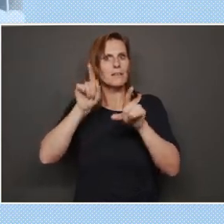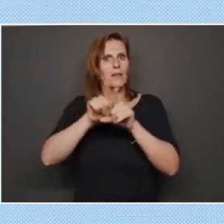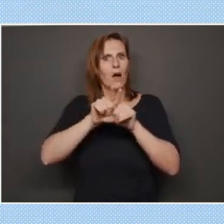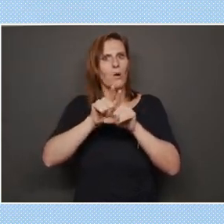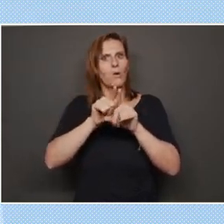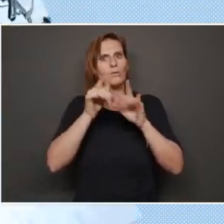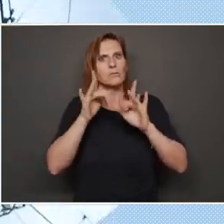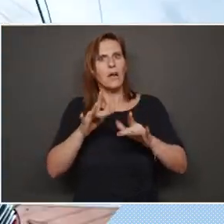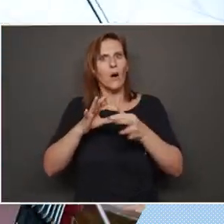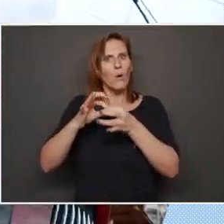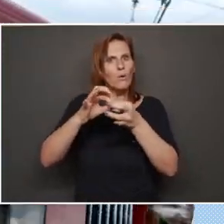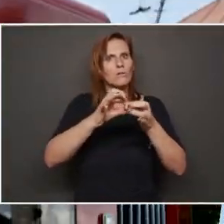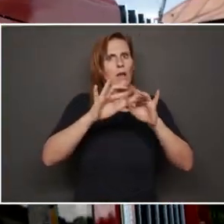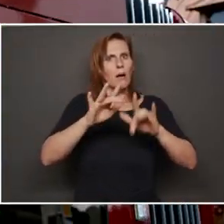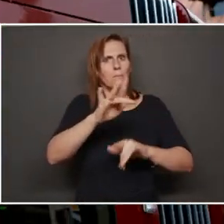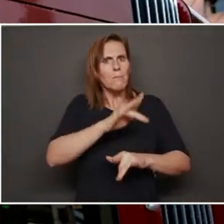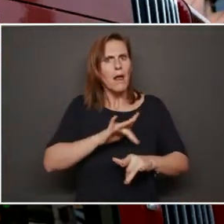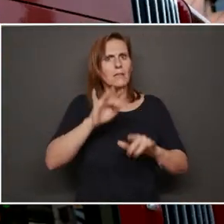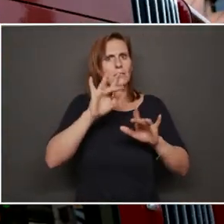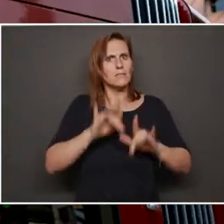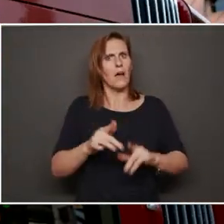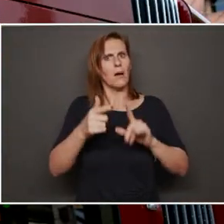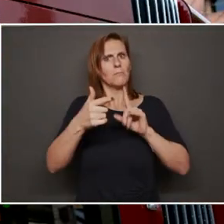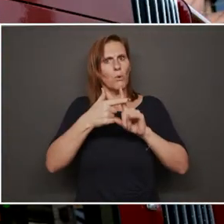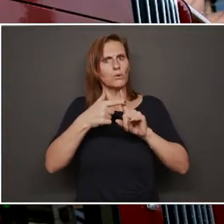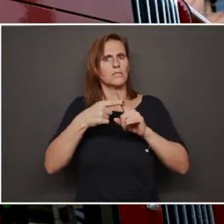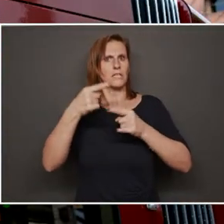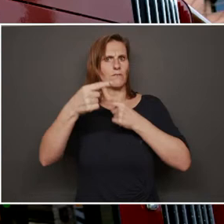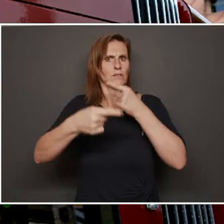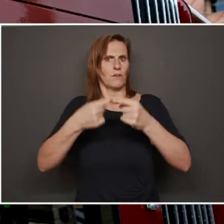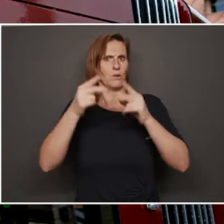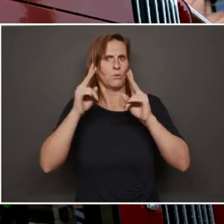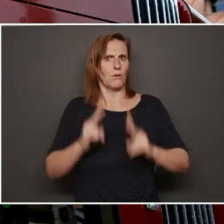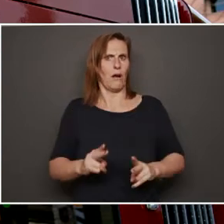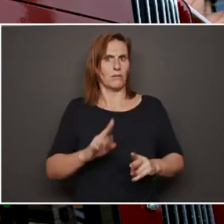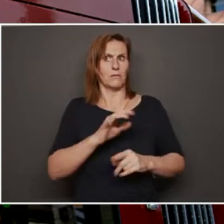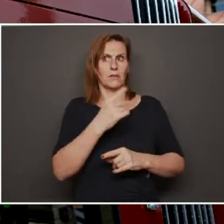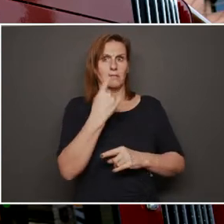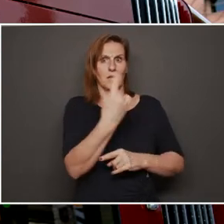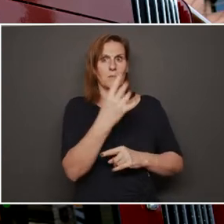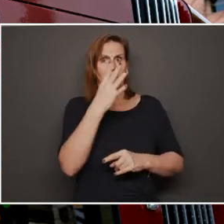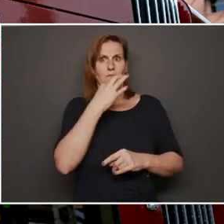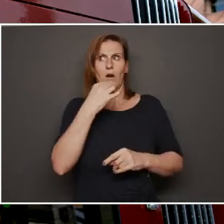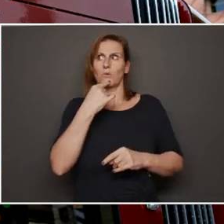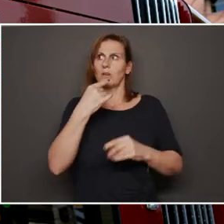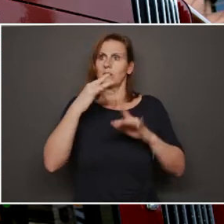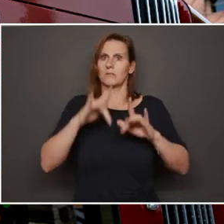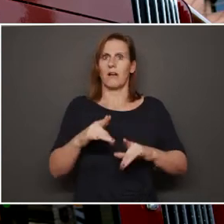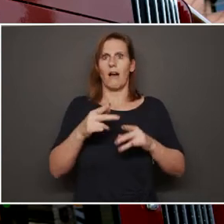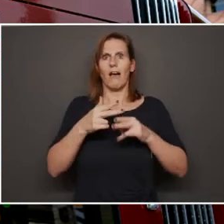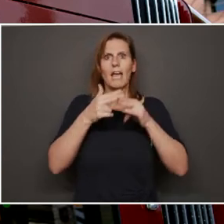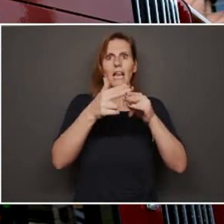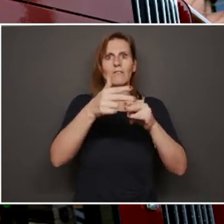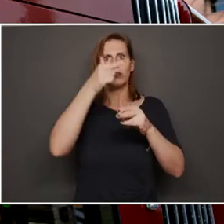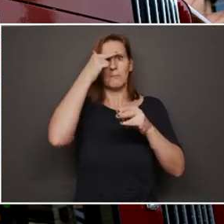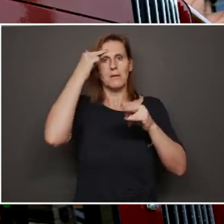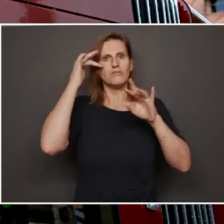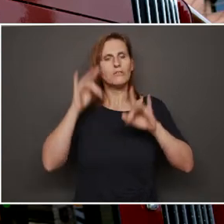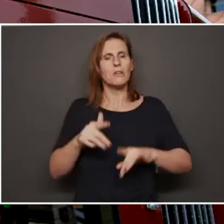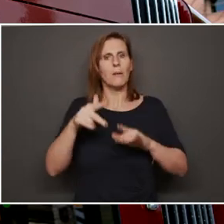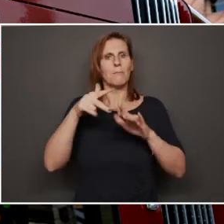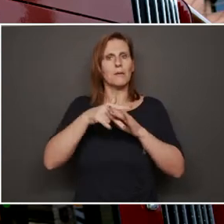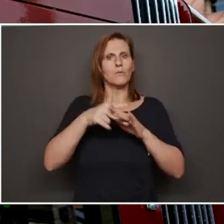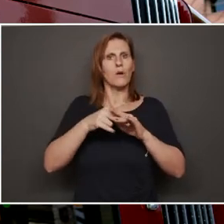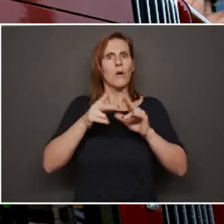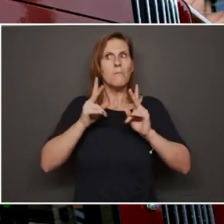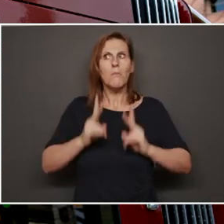und Möglichkeit zur positiven Entwicklung gibt. Laut ihr hilft Inklusion Menschen mit Behinderungen,